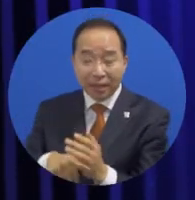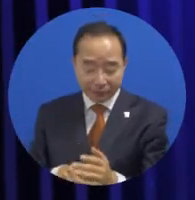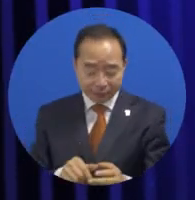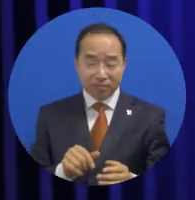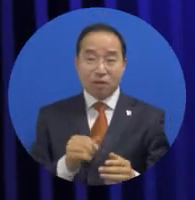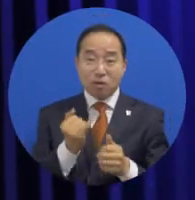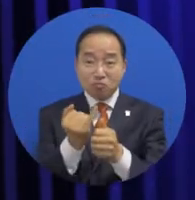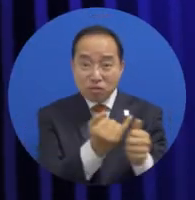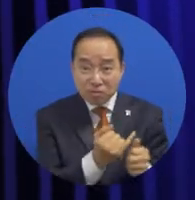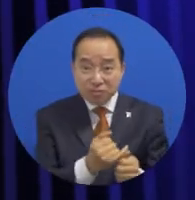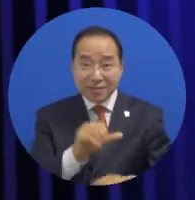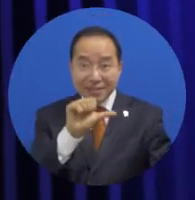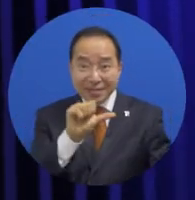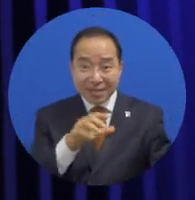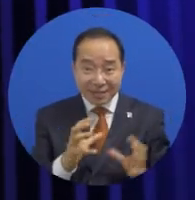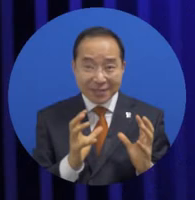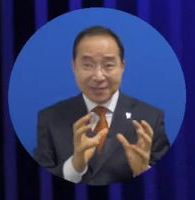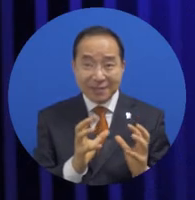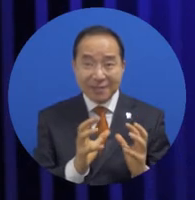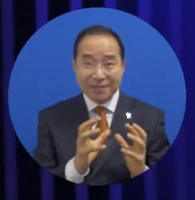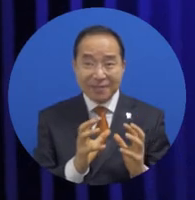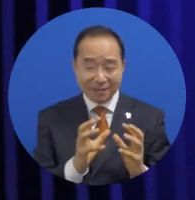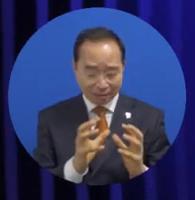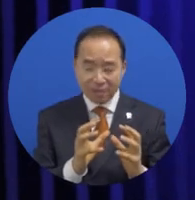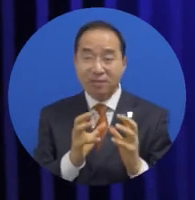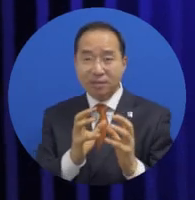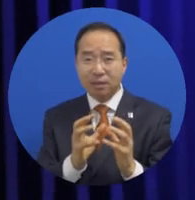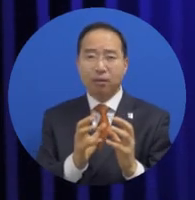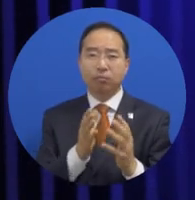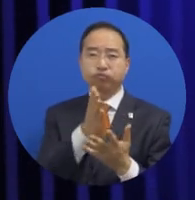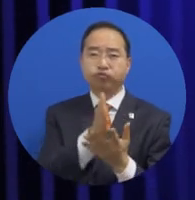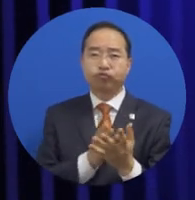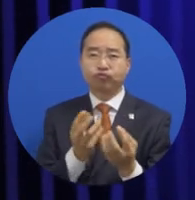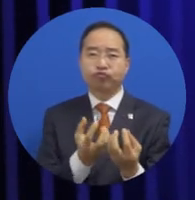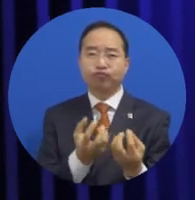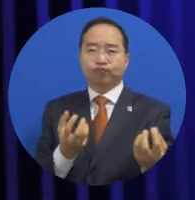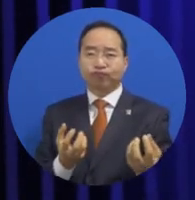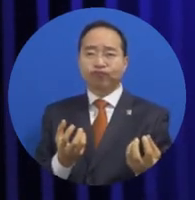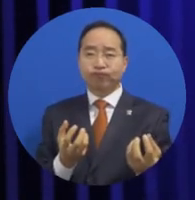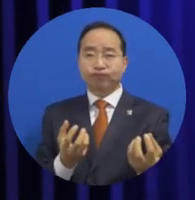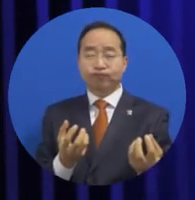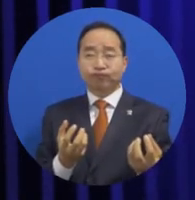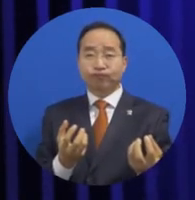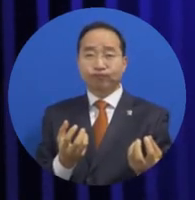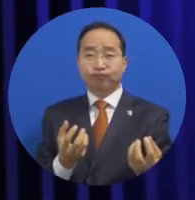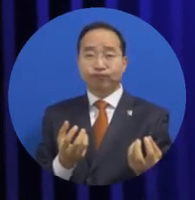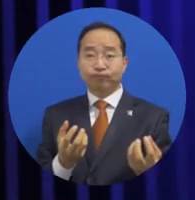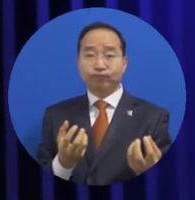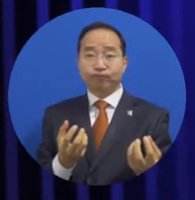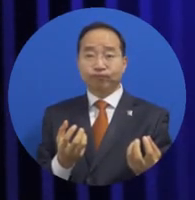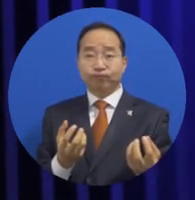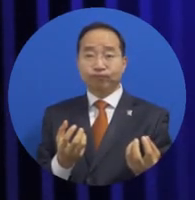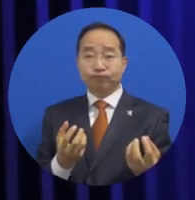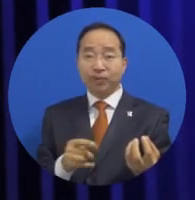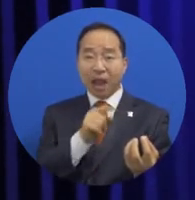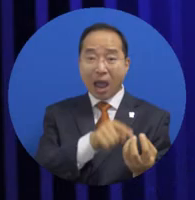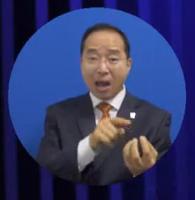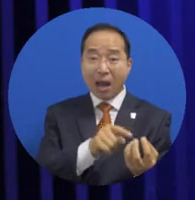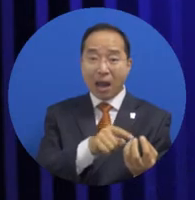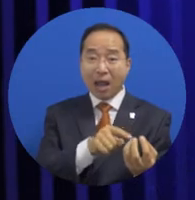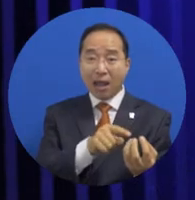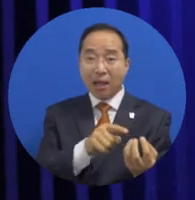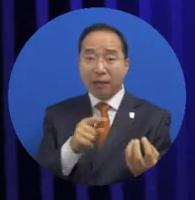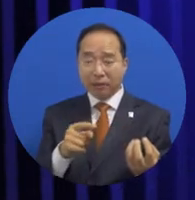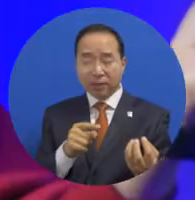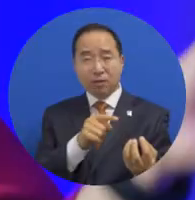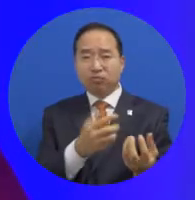그 5쌍의 부부가 쫙 두 파로 나뉘더라고요. 한 파는 나는 지리산 천왕봉 가고